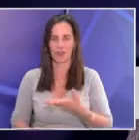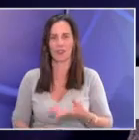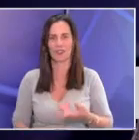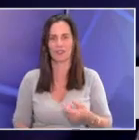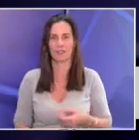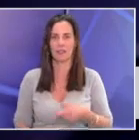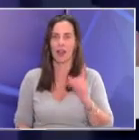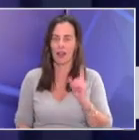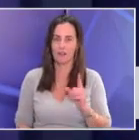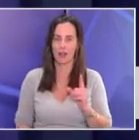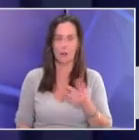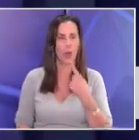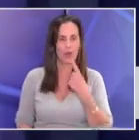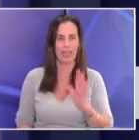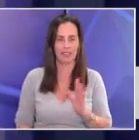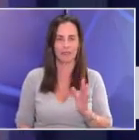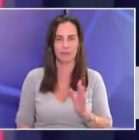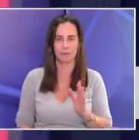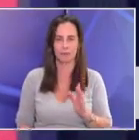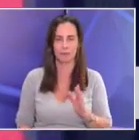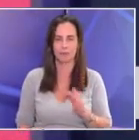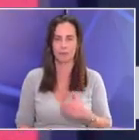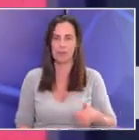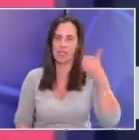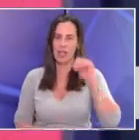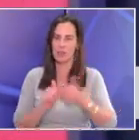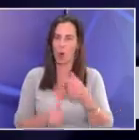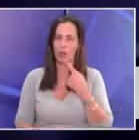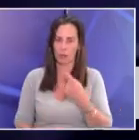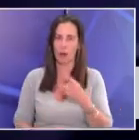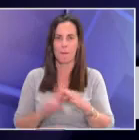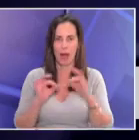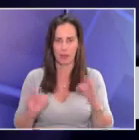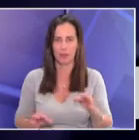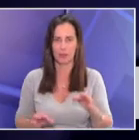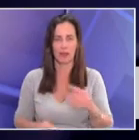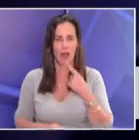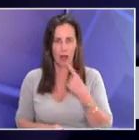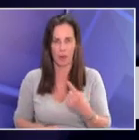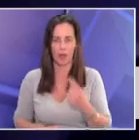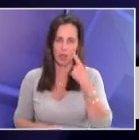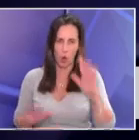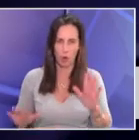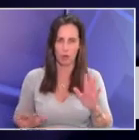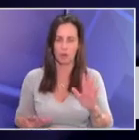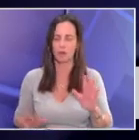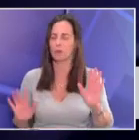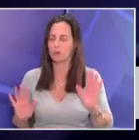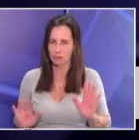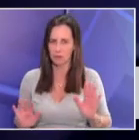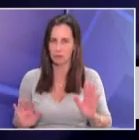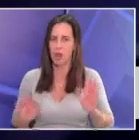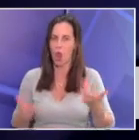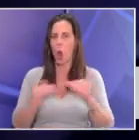יותר. אבל בואי נדבר על זה. השרה רגב דיברה אצלנו בתחילת התוכנית, אמרה, תקשיבו, חברות וחברים,